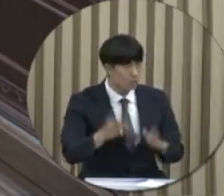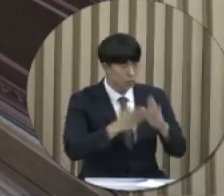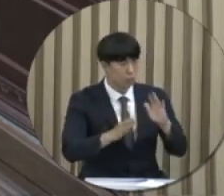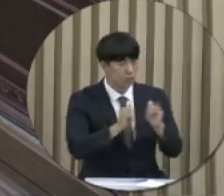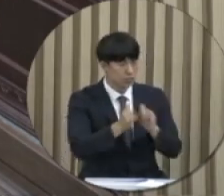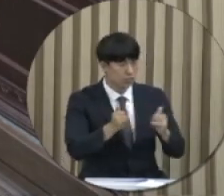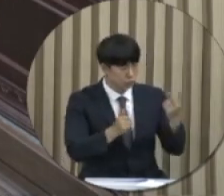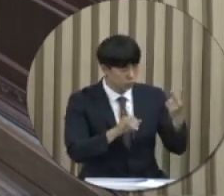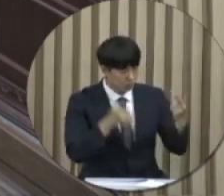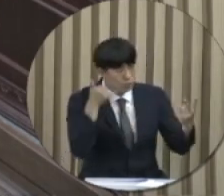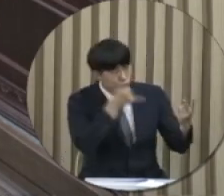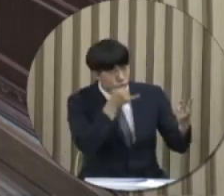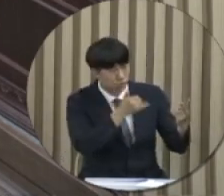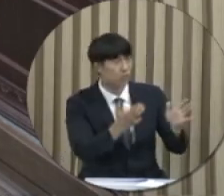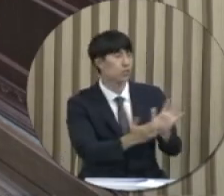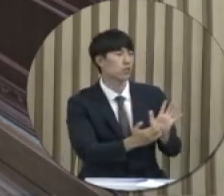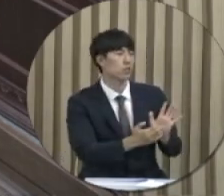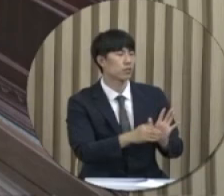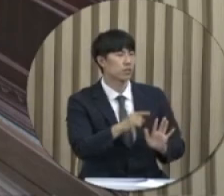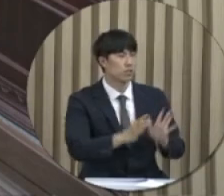했고요.